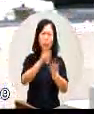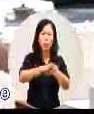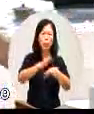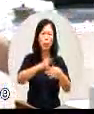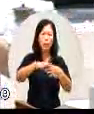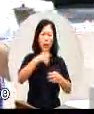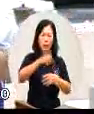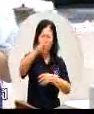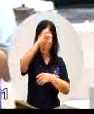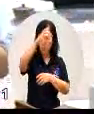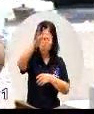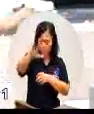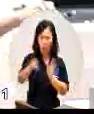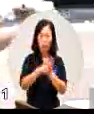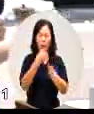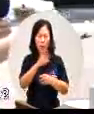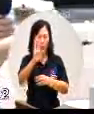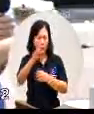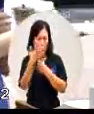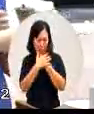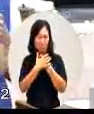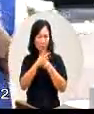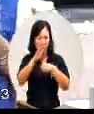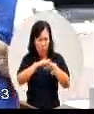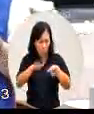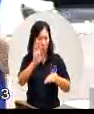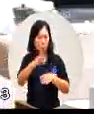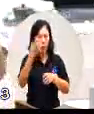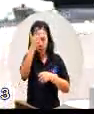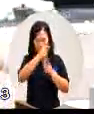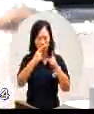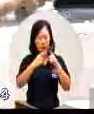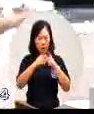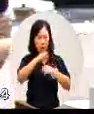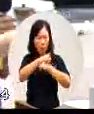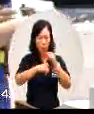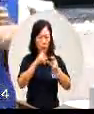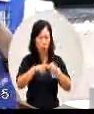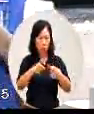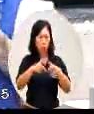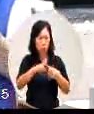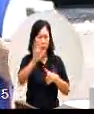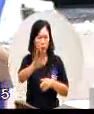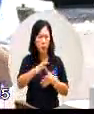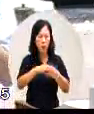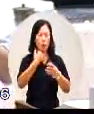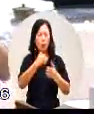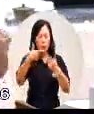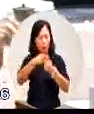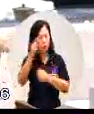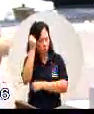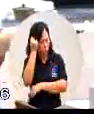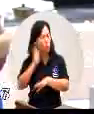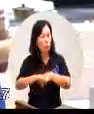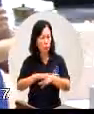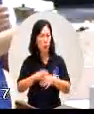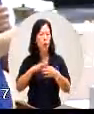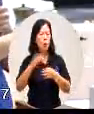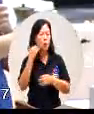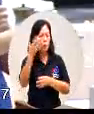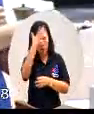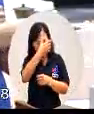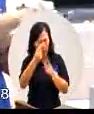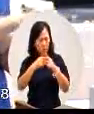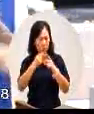派出所，治安会改善，我们又有老人活动中心、长青中心，啊，这嘛就足适合大老人来住，年